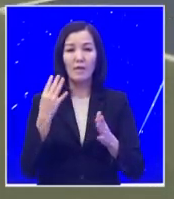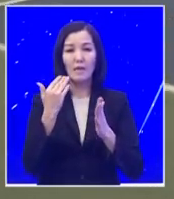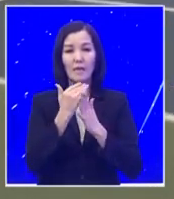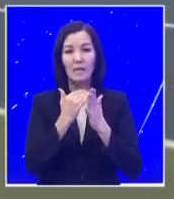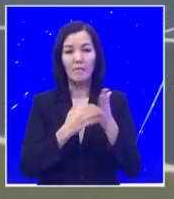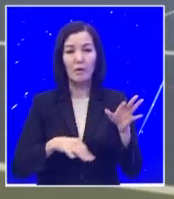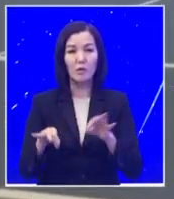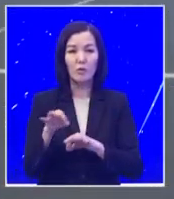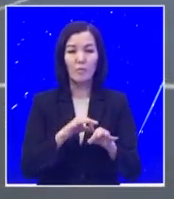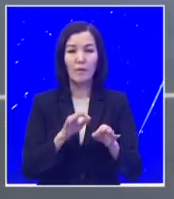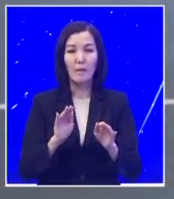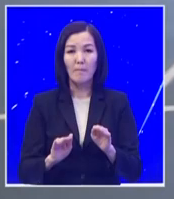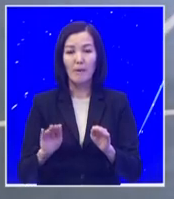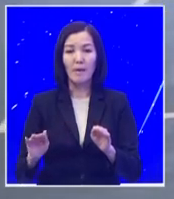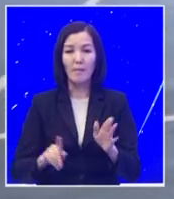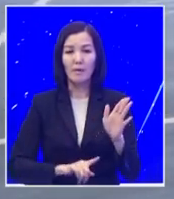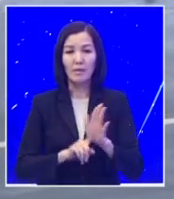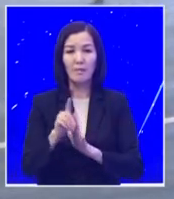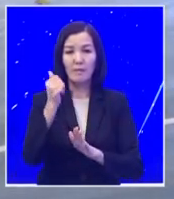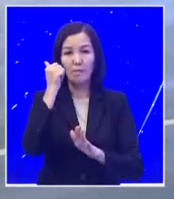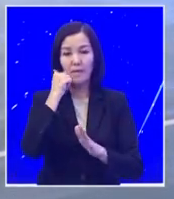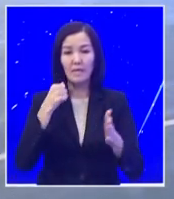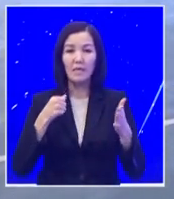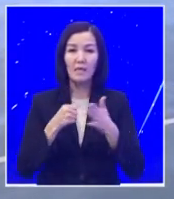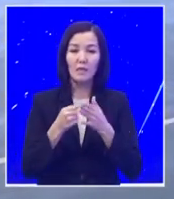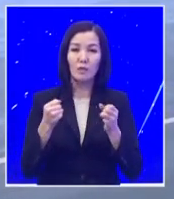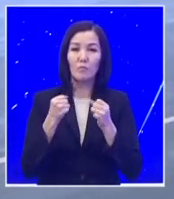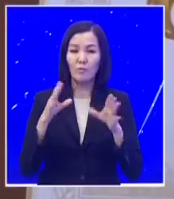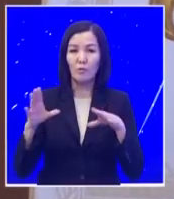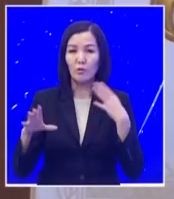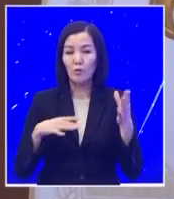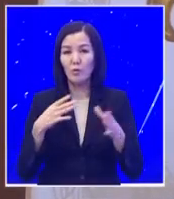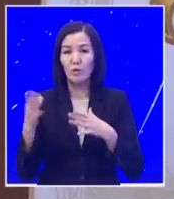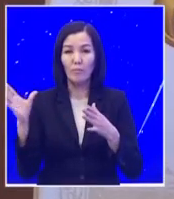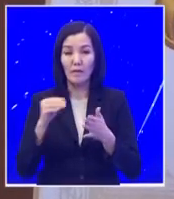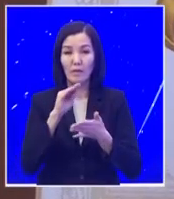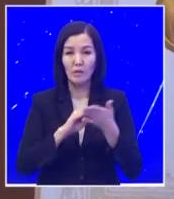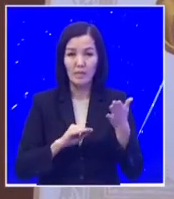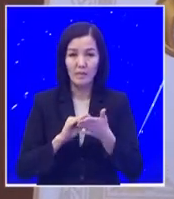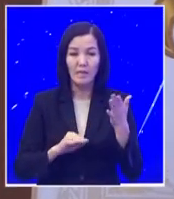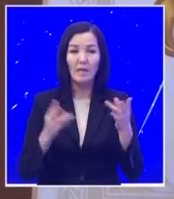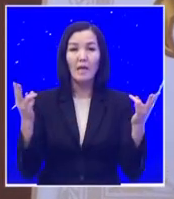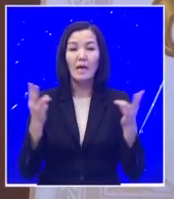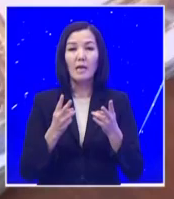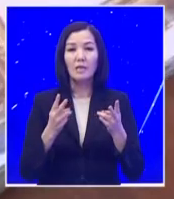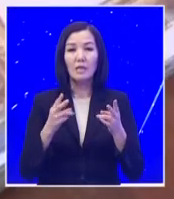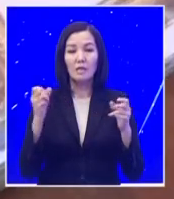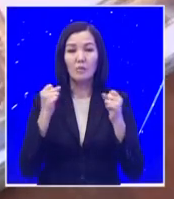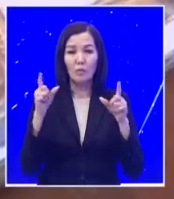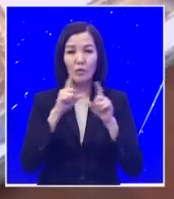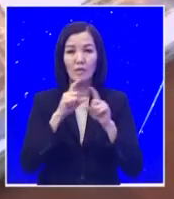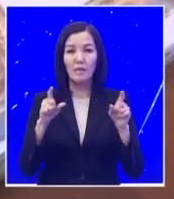жобада адамның балабақшадан бастап қартайған шағына дейін спортпен қалай айналысу керектігі көрсетілген. Сонымен қатар қажетті спорттық нысандарды